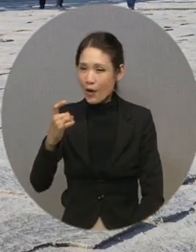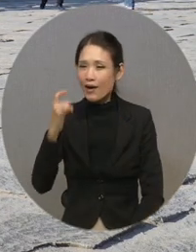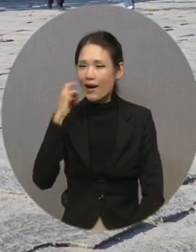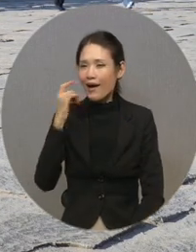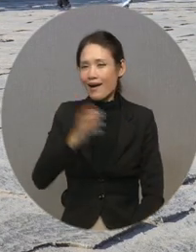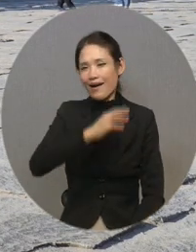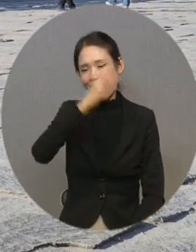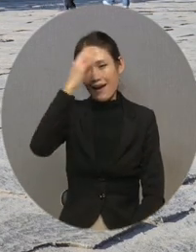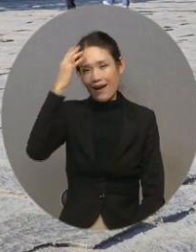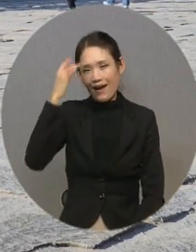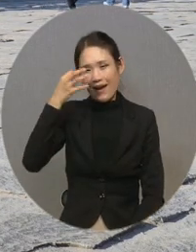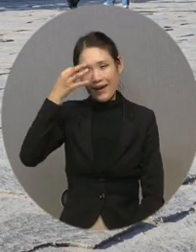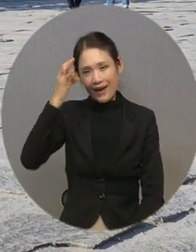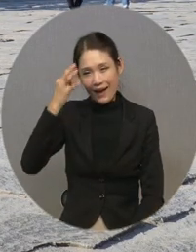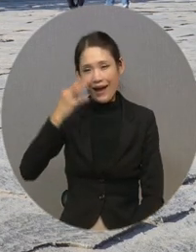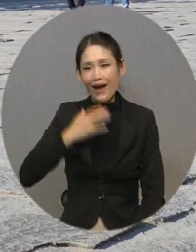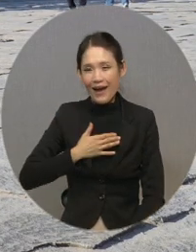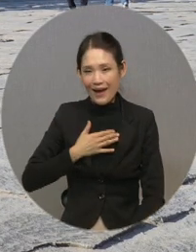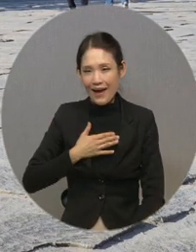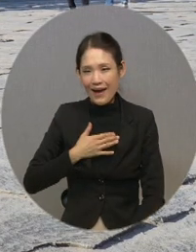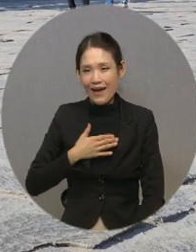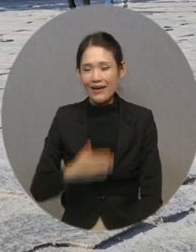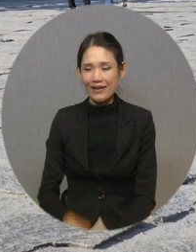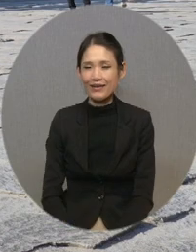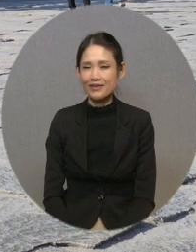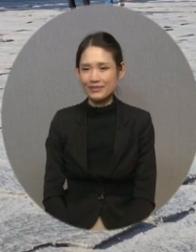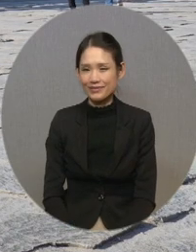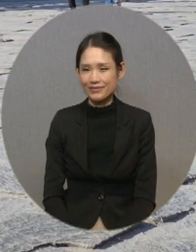곳이라는 것을 깨달아서 너무 좋았습니다.